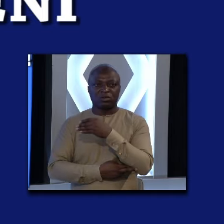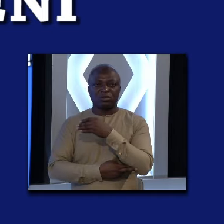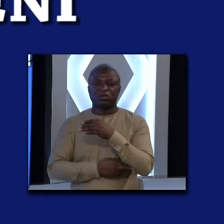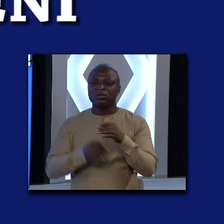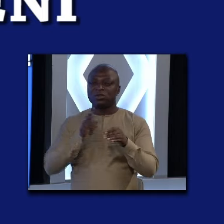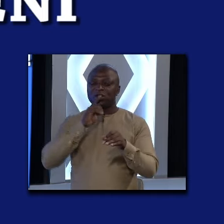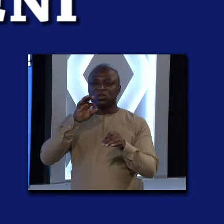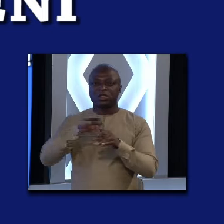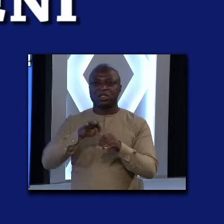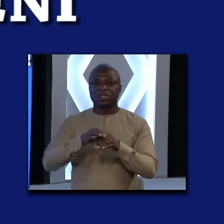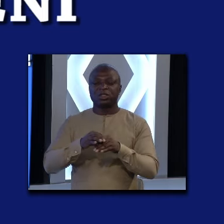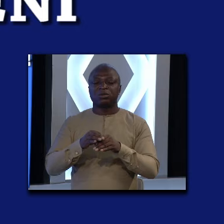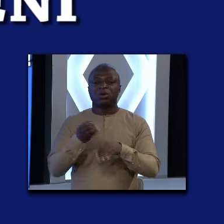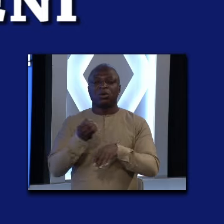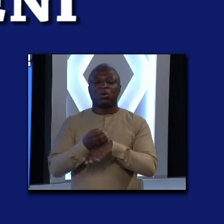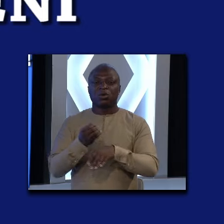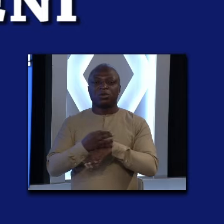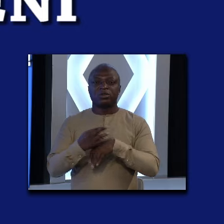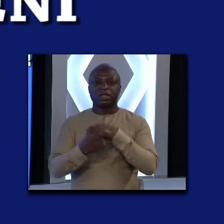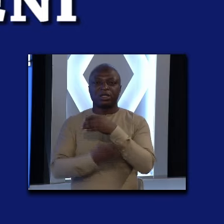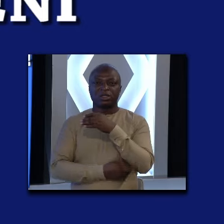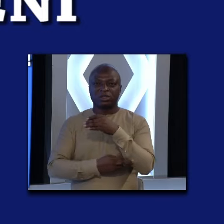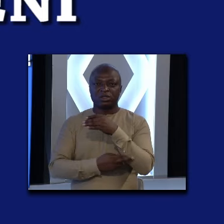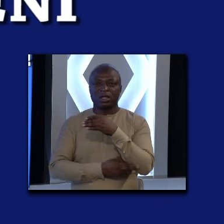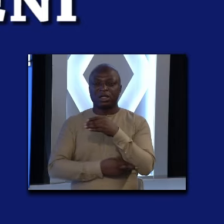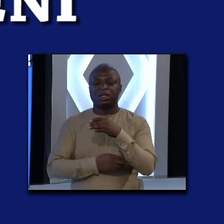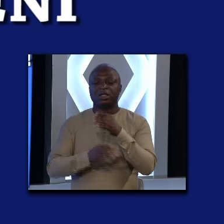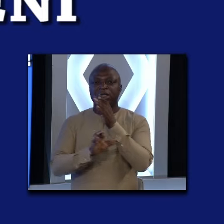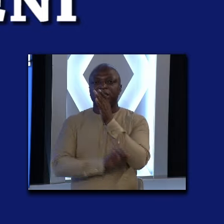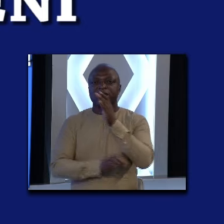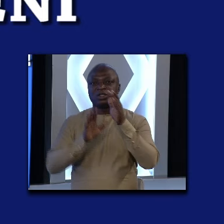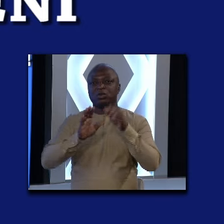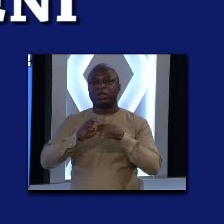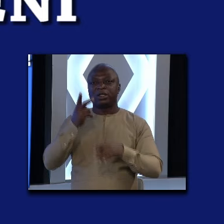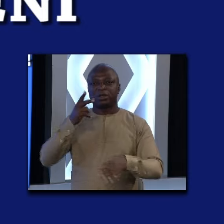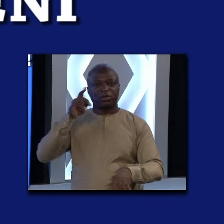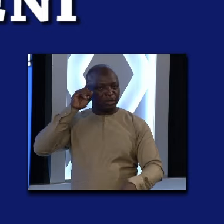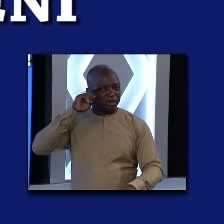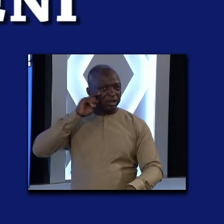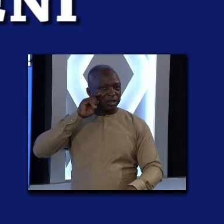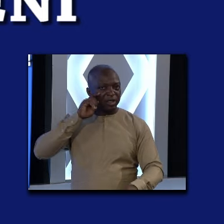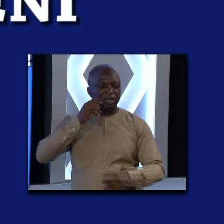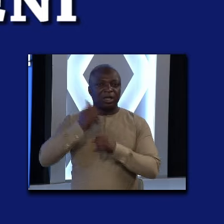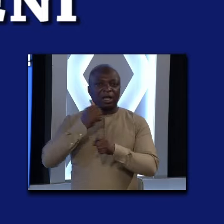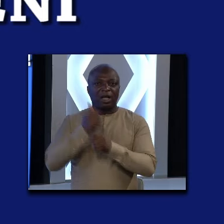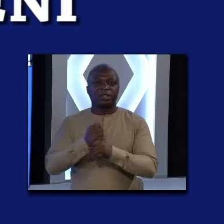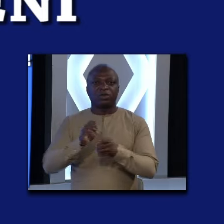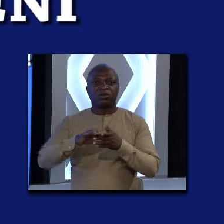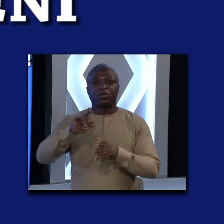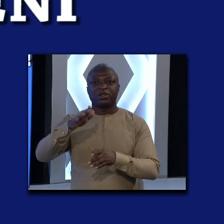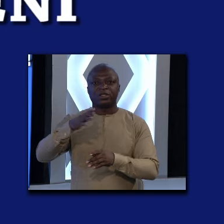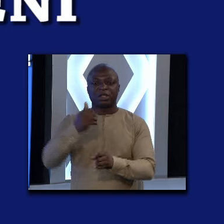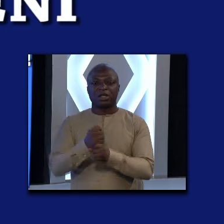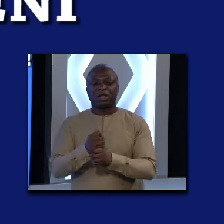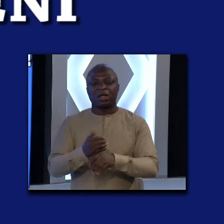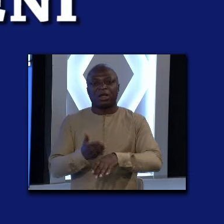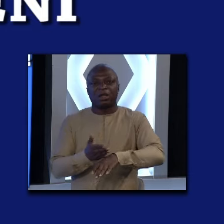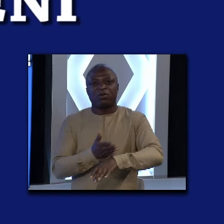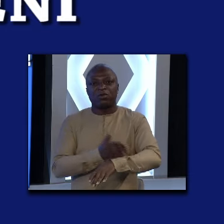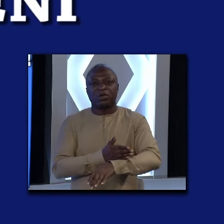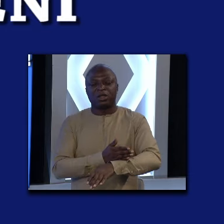sont éligibles au conseil régional les citoyens des deux sexes âgés de 25 ans